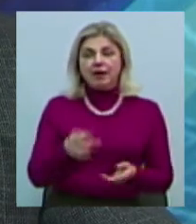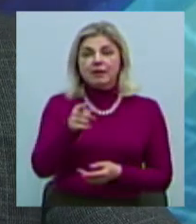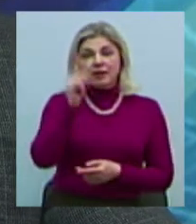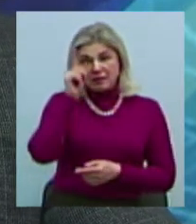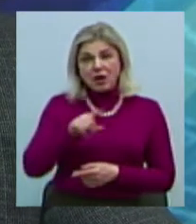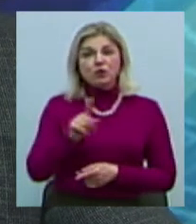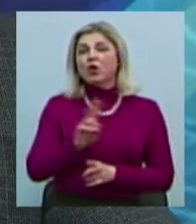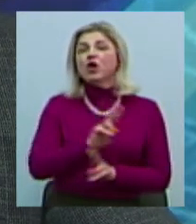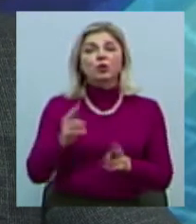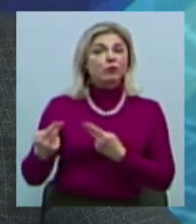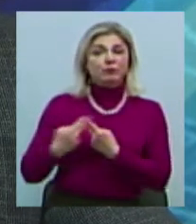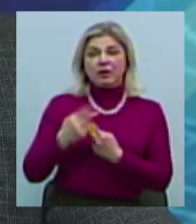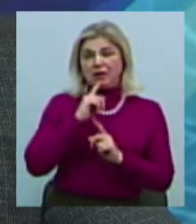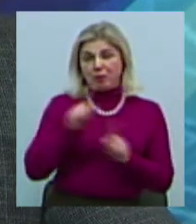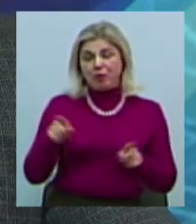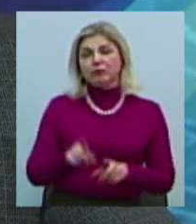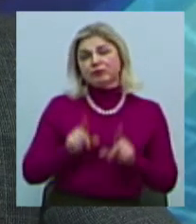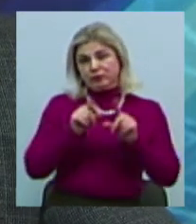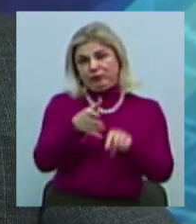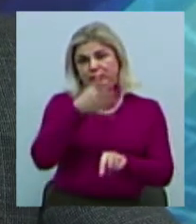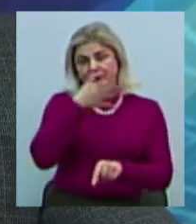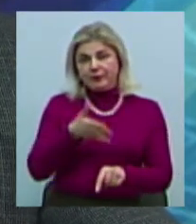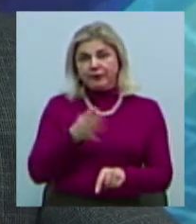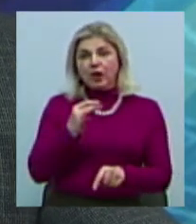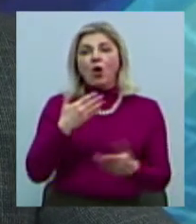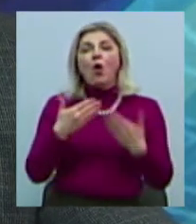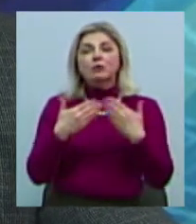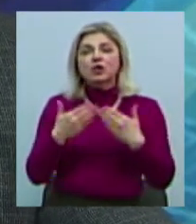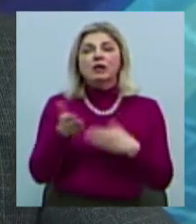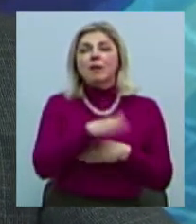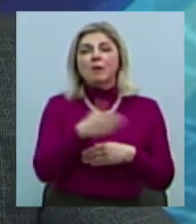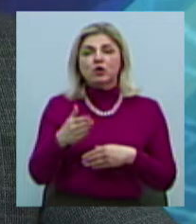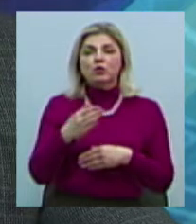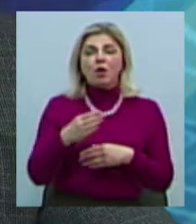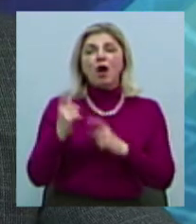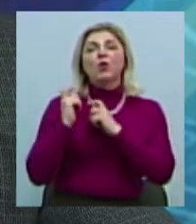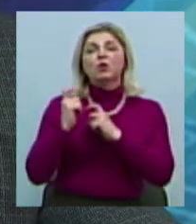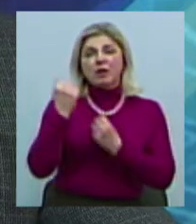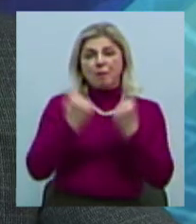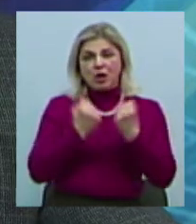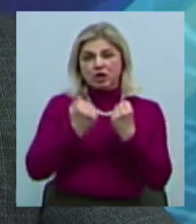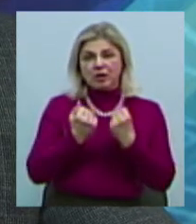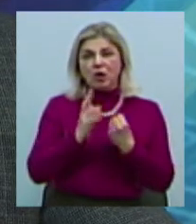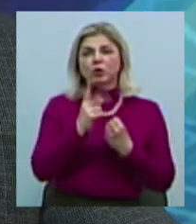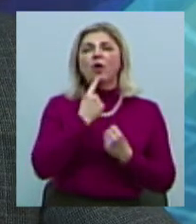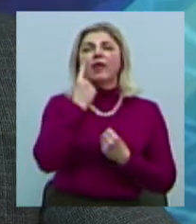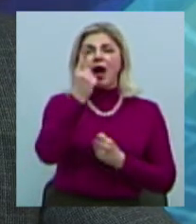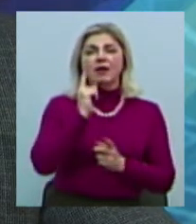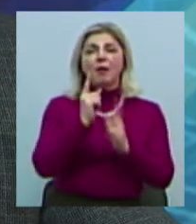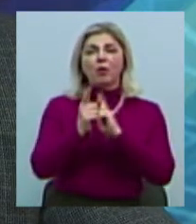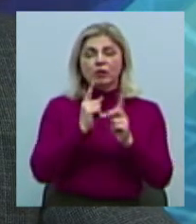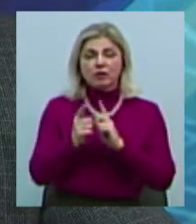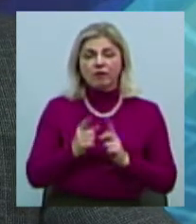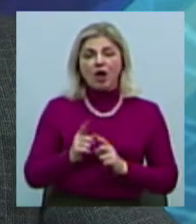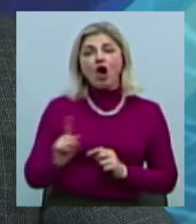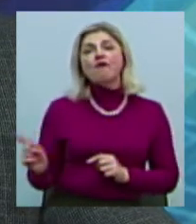он проехал. В общем, мы же прекрасно понимаем там, общение между дальнобойщиками этих грузовых машин. Там. Так, поста там